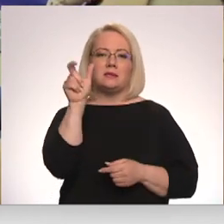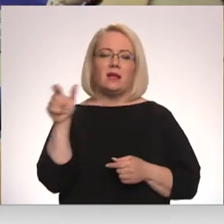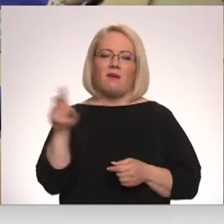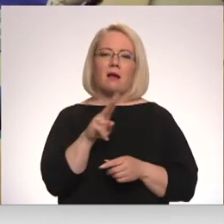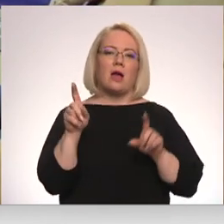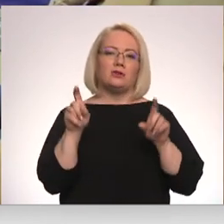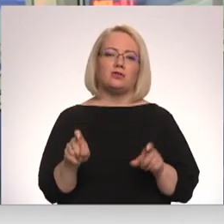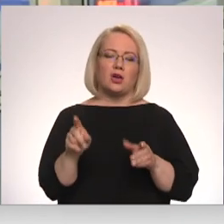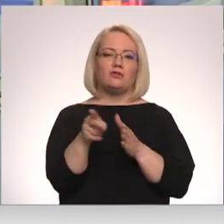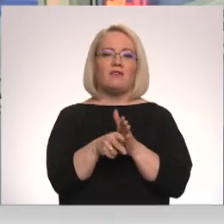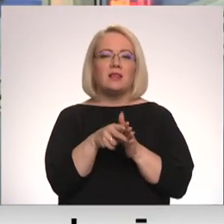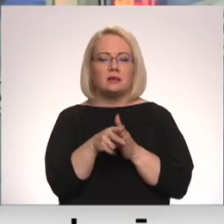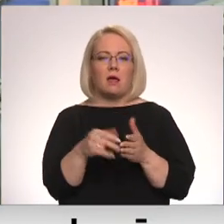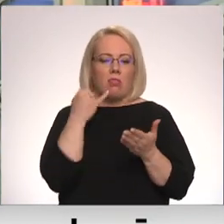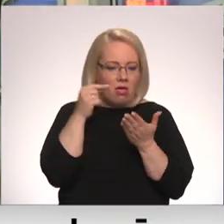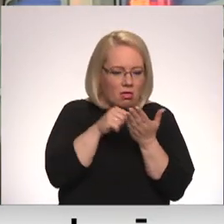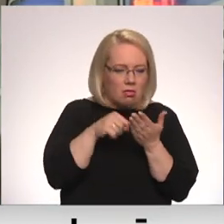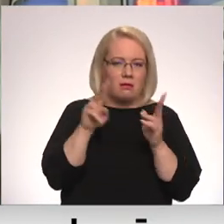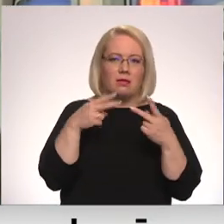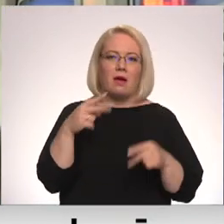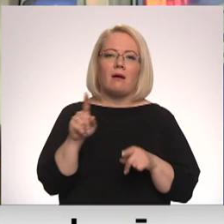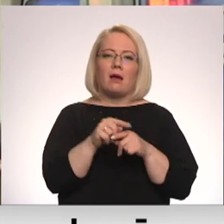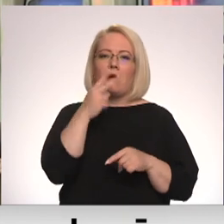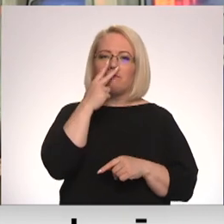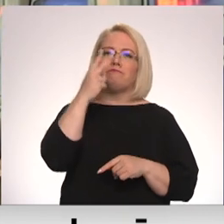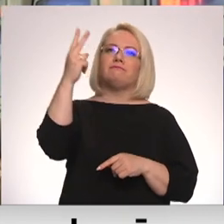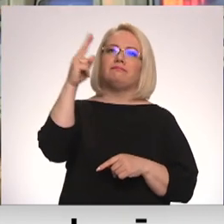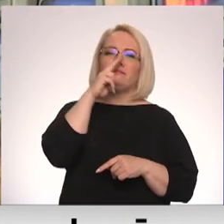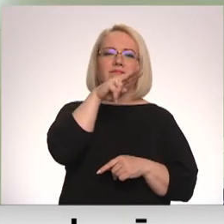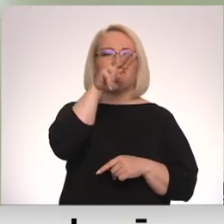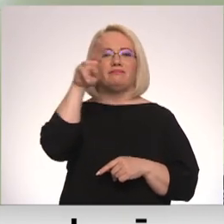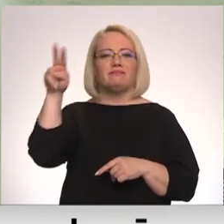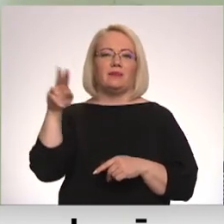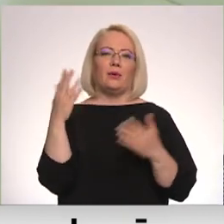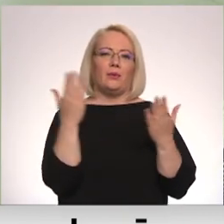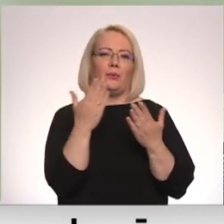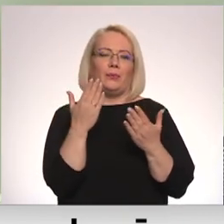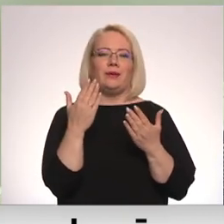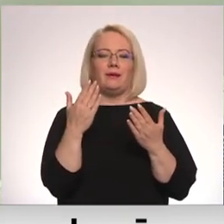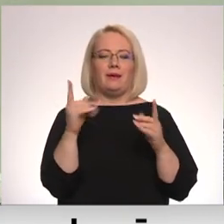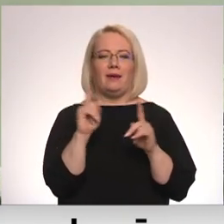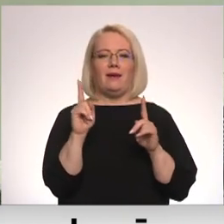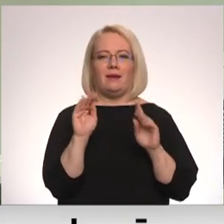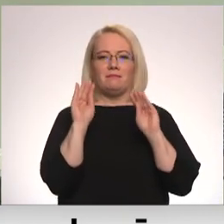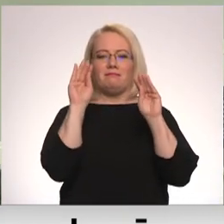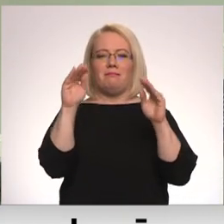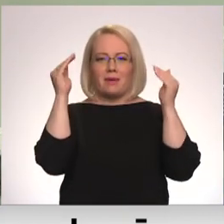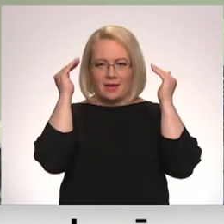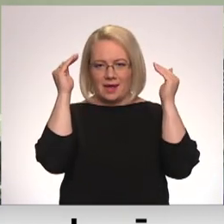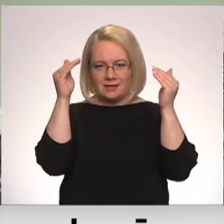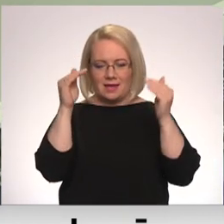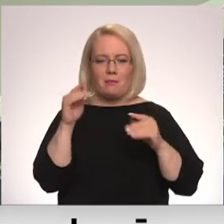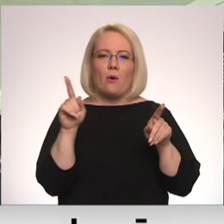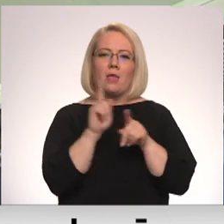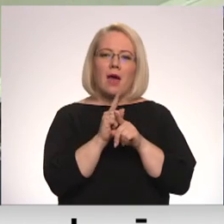tomēr izlīst no tiem saviem telefoniem un tur pacēla galvu augšā un pastīties uz to, kas ir pielikts pie griestiem